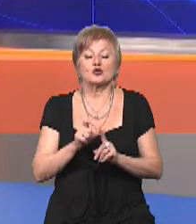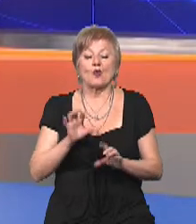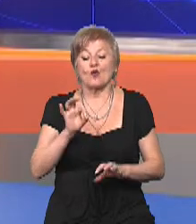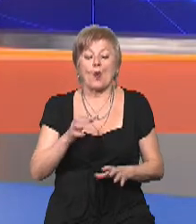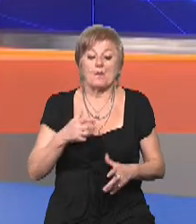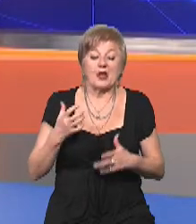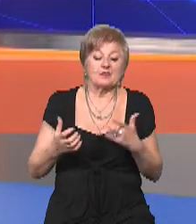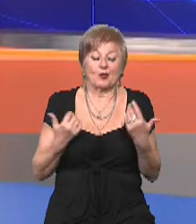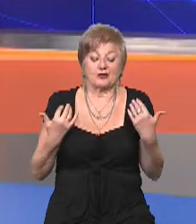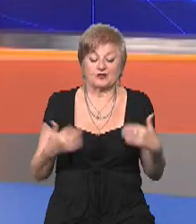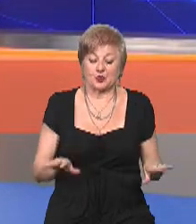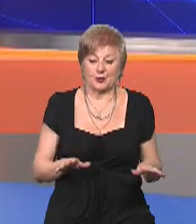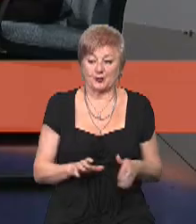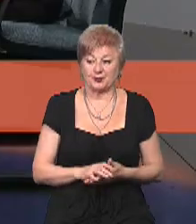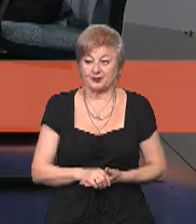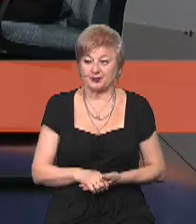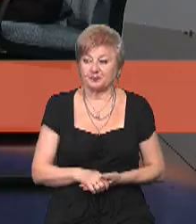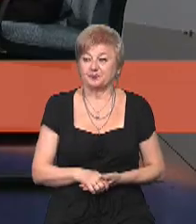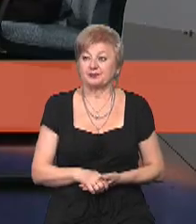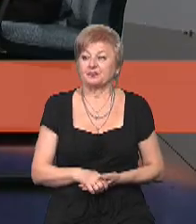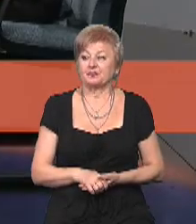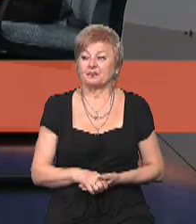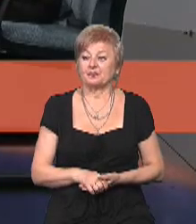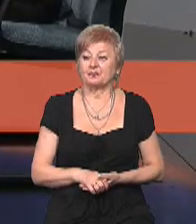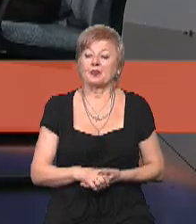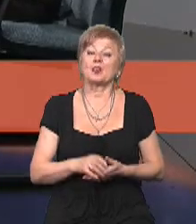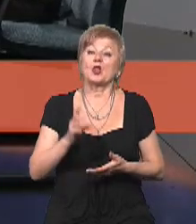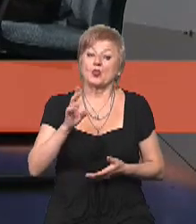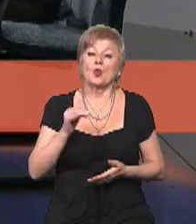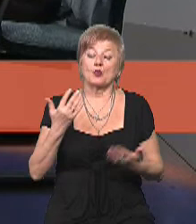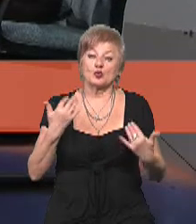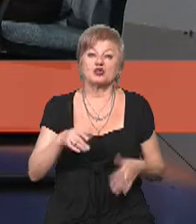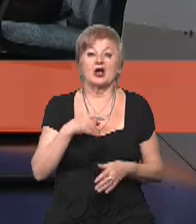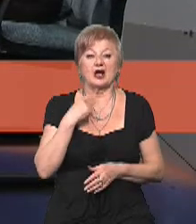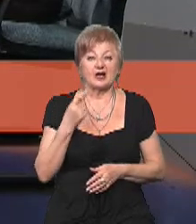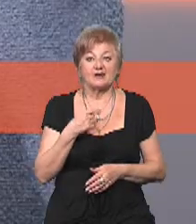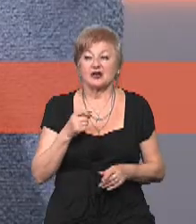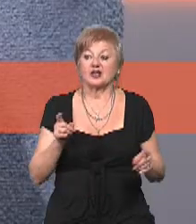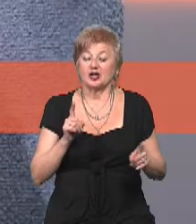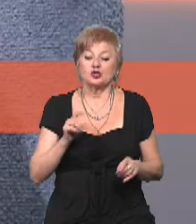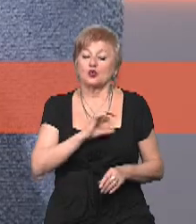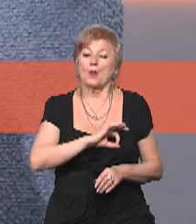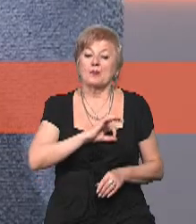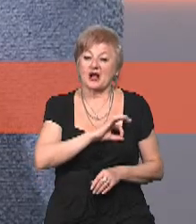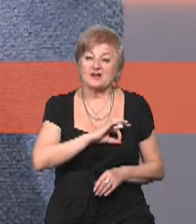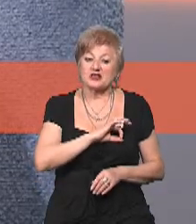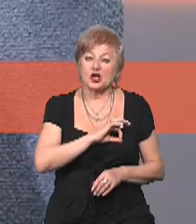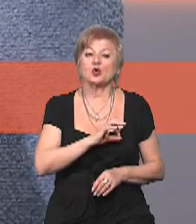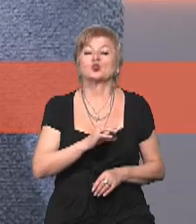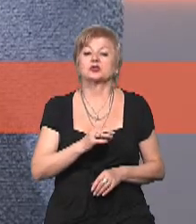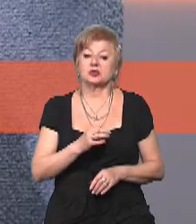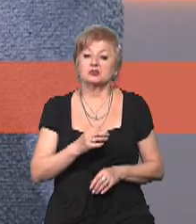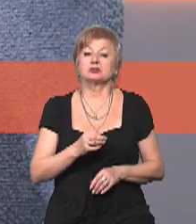других відповідей не услышали. Зрозуміло. Ну, між тим, ми вже говорили про те, що профспілки стають на